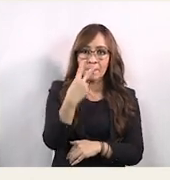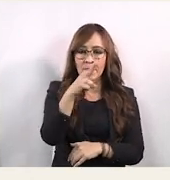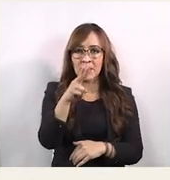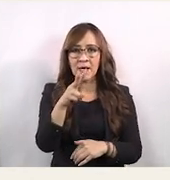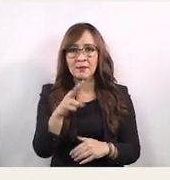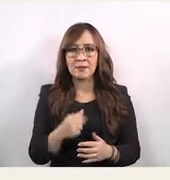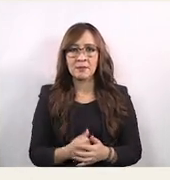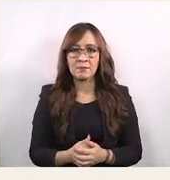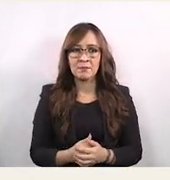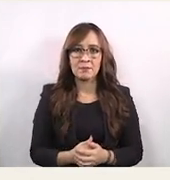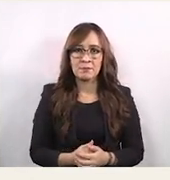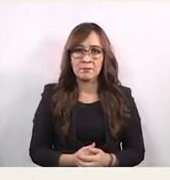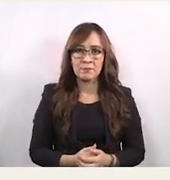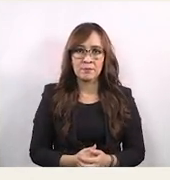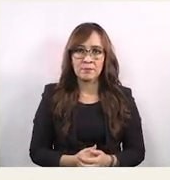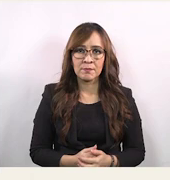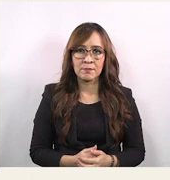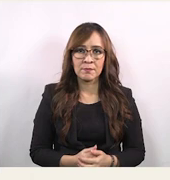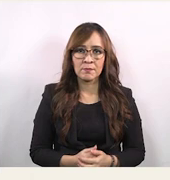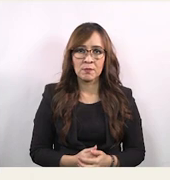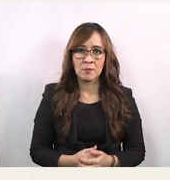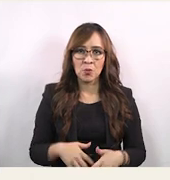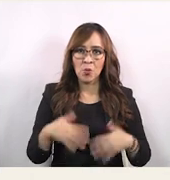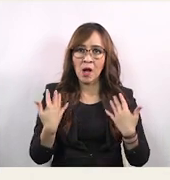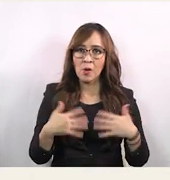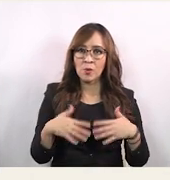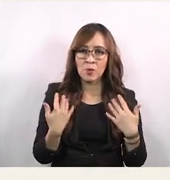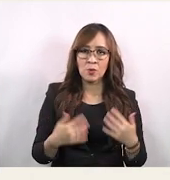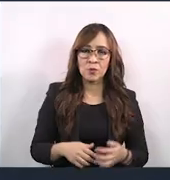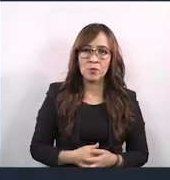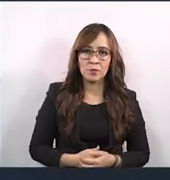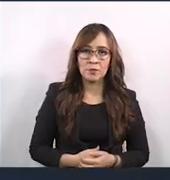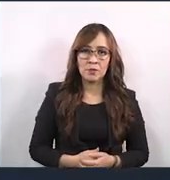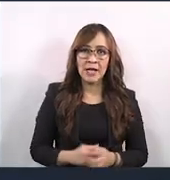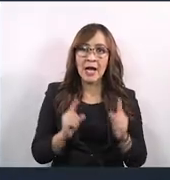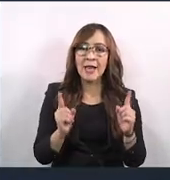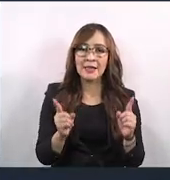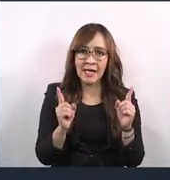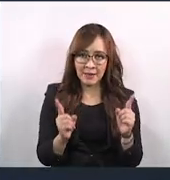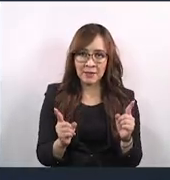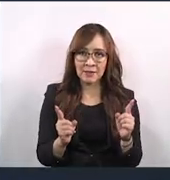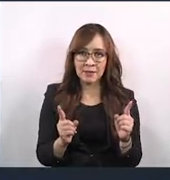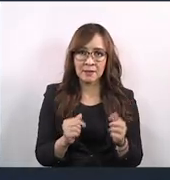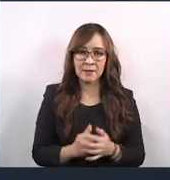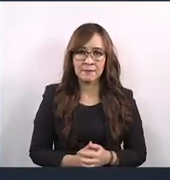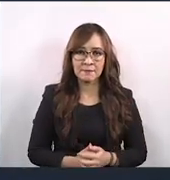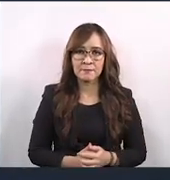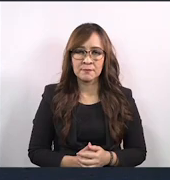Hai nabi-nabinya terpesona Ndak ah hai hati-hati